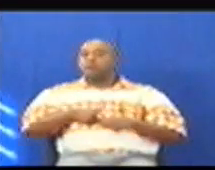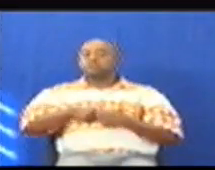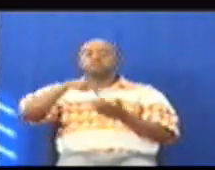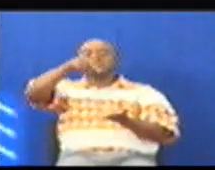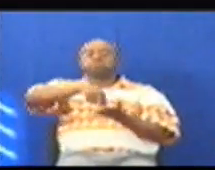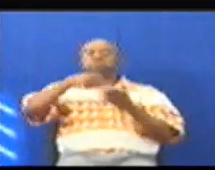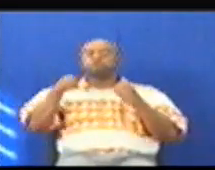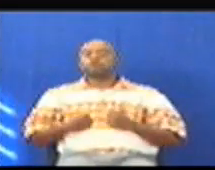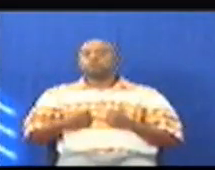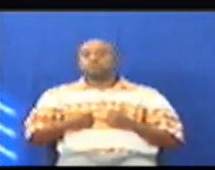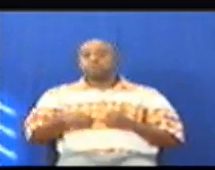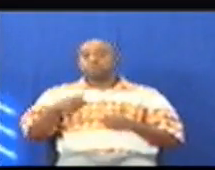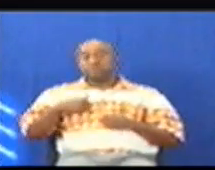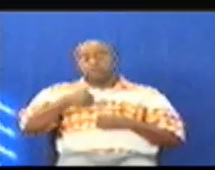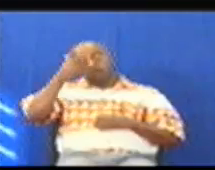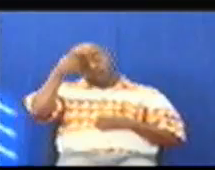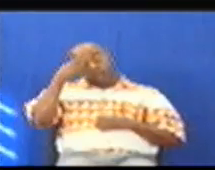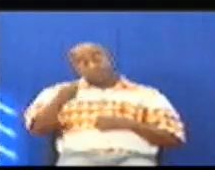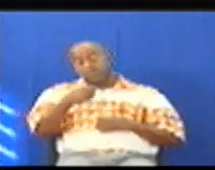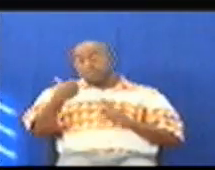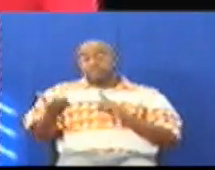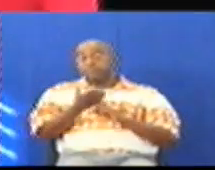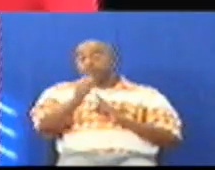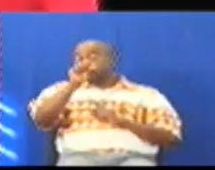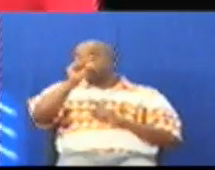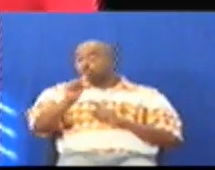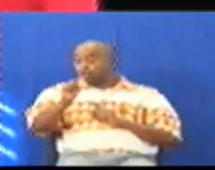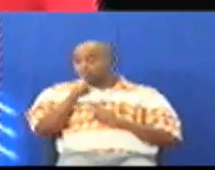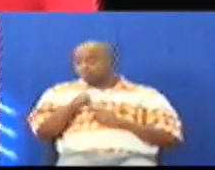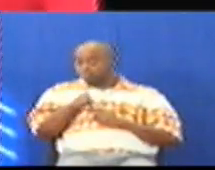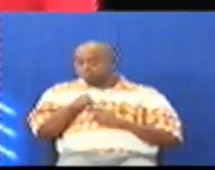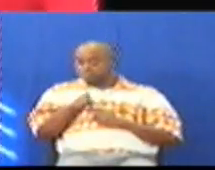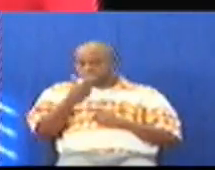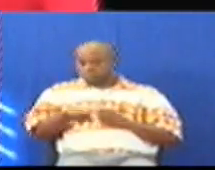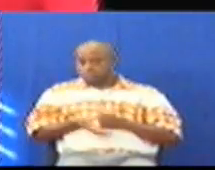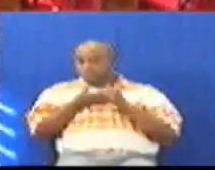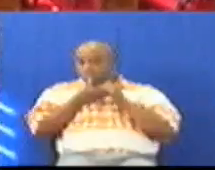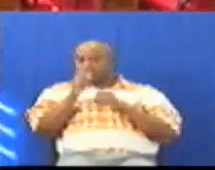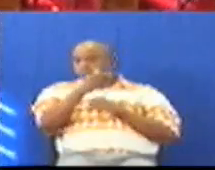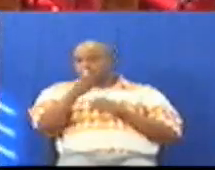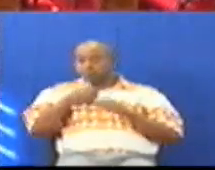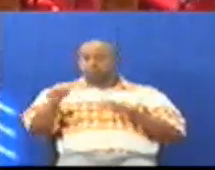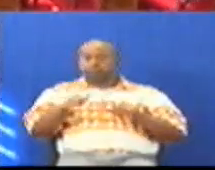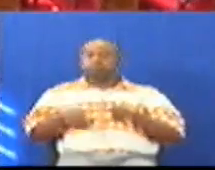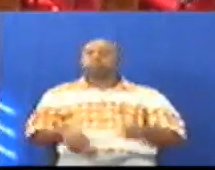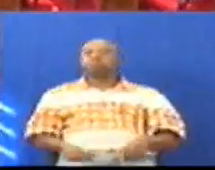nina imani kabisa ya kwamba kipato kidogo kinachopatikana cha kuweza kuwafanya Watanzania waweze kusustain.